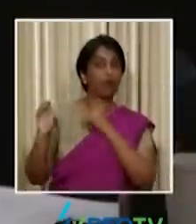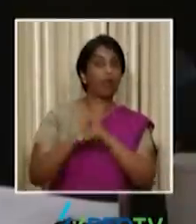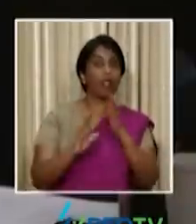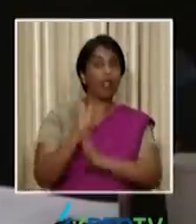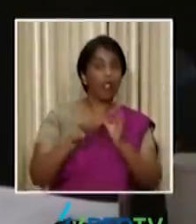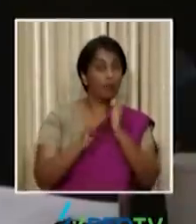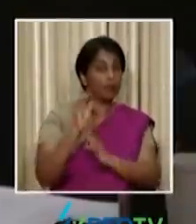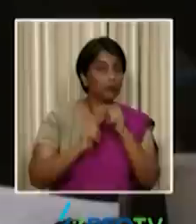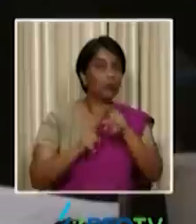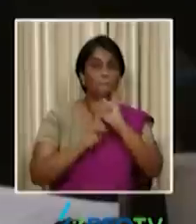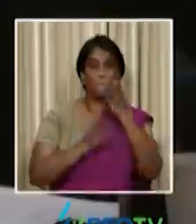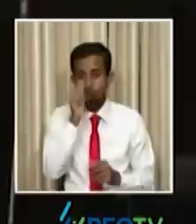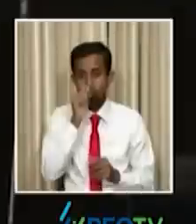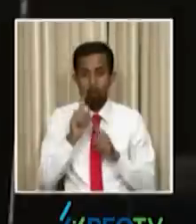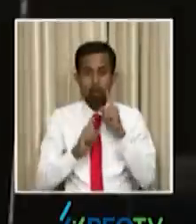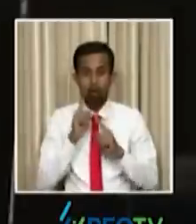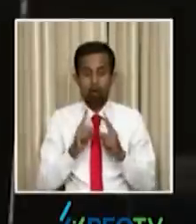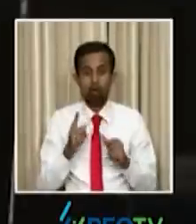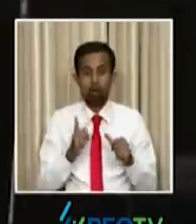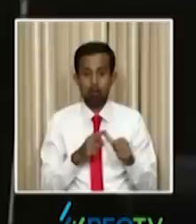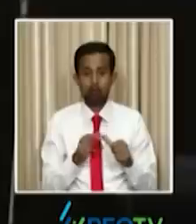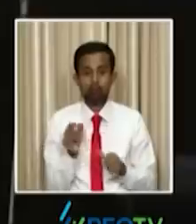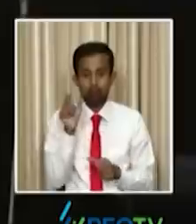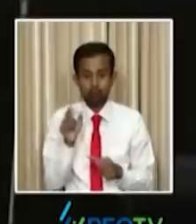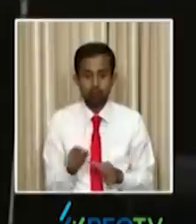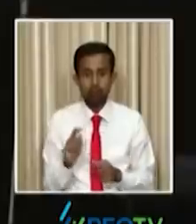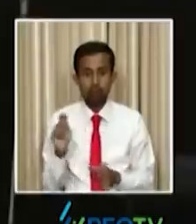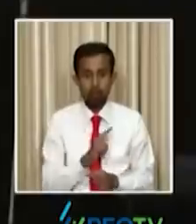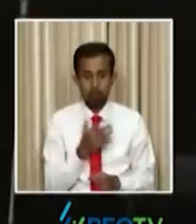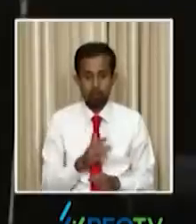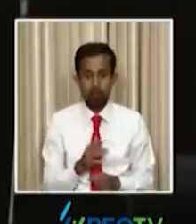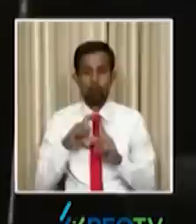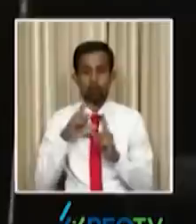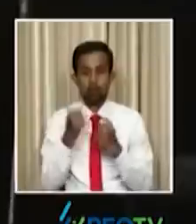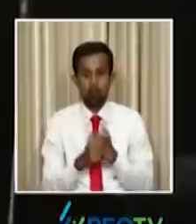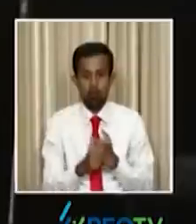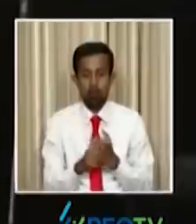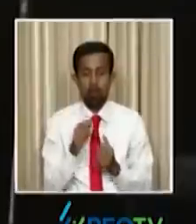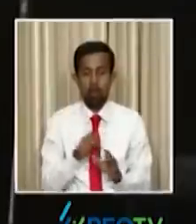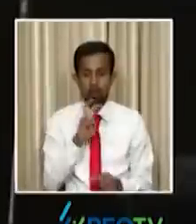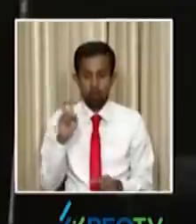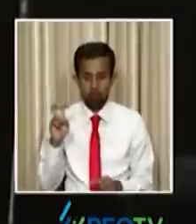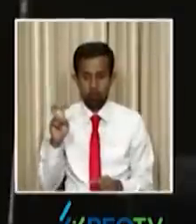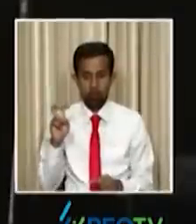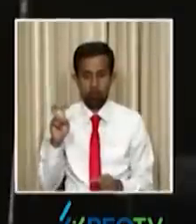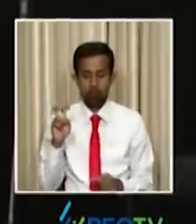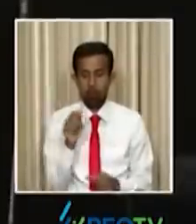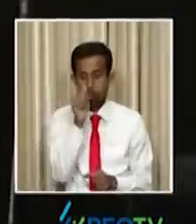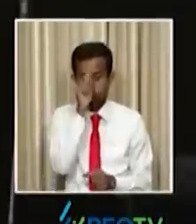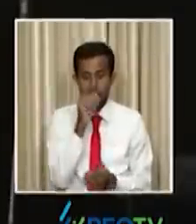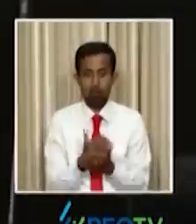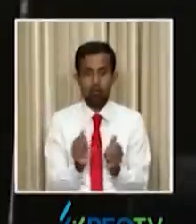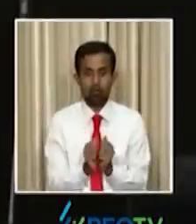ඇමතිවරු මන්ත්‍රීවරු මේ පාර්ලිමේන්තු නියෝජනය කරනවා. අනුර කුමාර දිසානායක පඩි අරගෙන වර ප්‍රසාද ලැබලා අවුරුදු 2ක මාරක් මේ හොරකන්